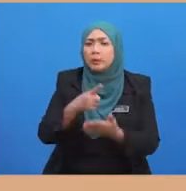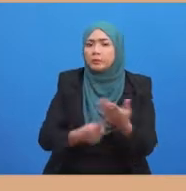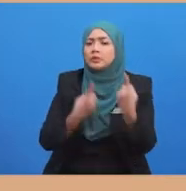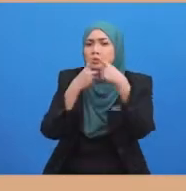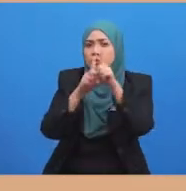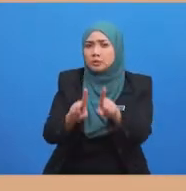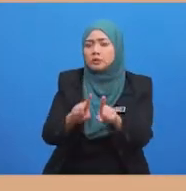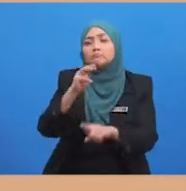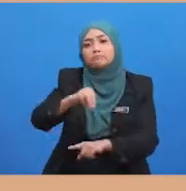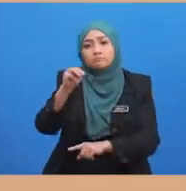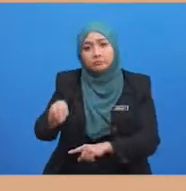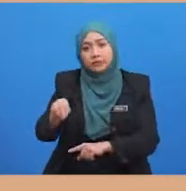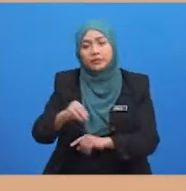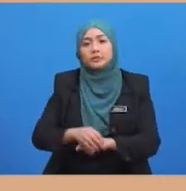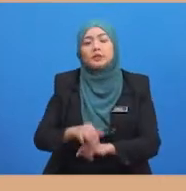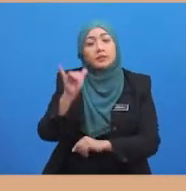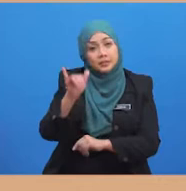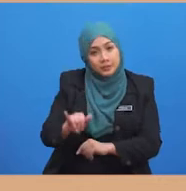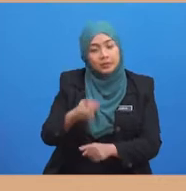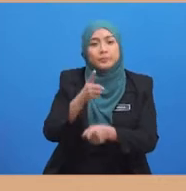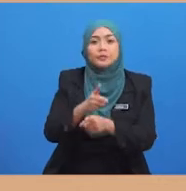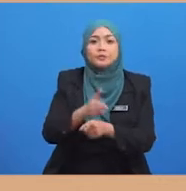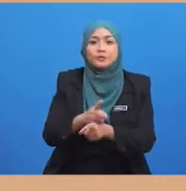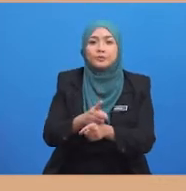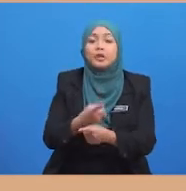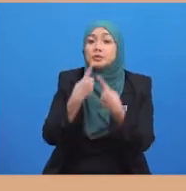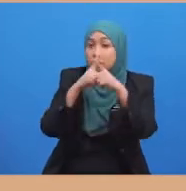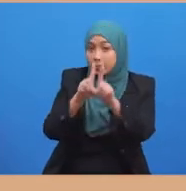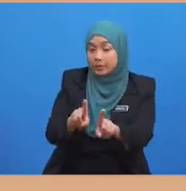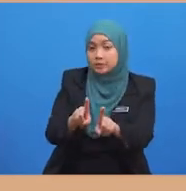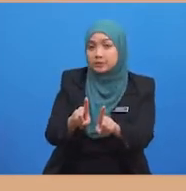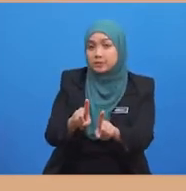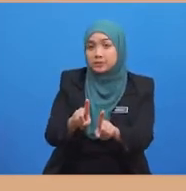Apakah jawapannya, murid-murid? Ya, betul.